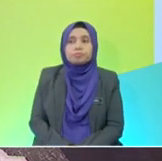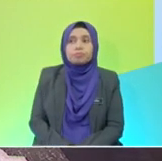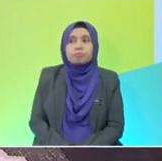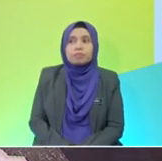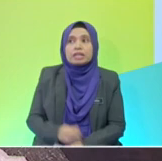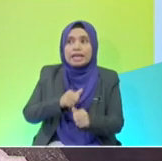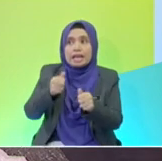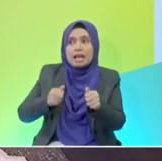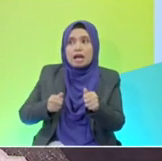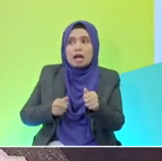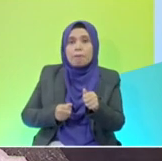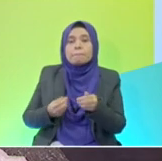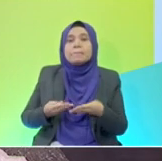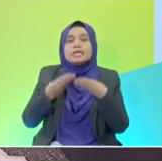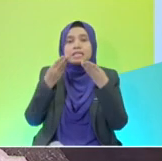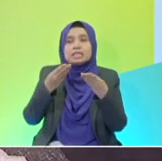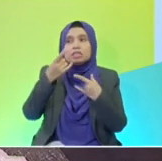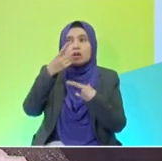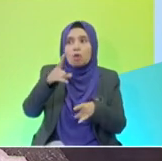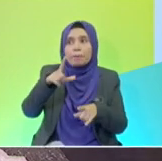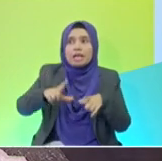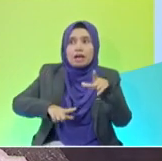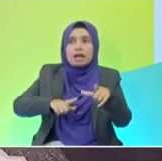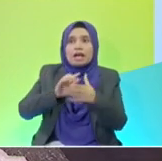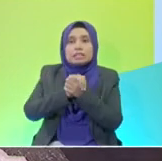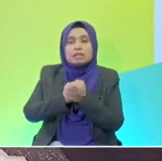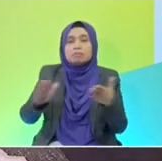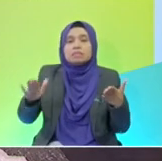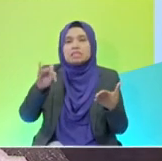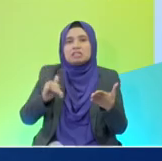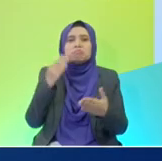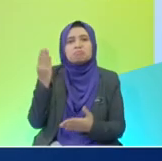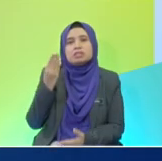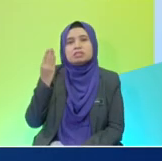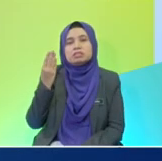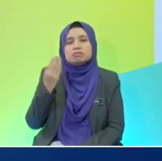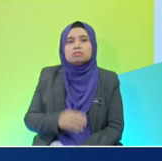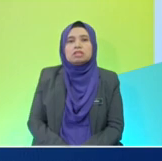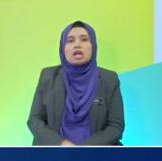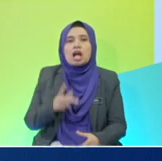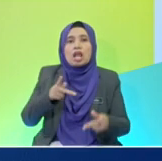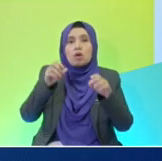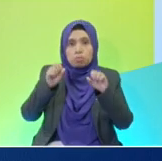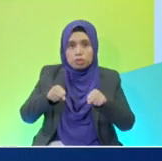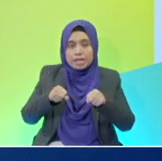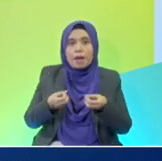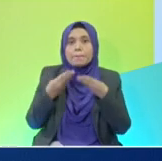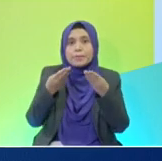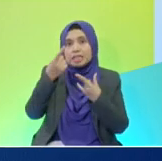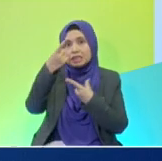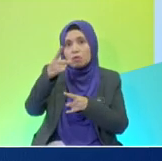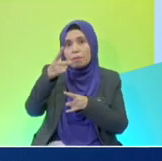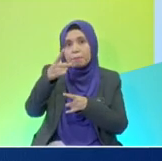akan memberikan jawaban langkah keselamatannya umum oke maksudnya kalau bolehlah bagi jawaban itu